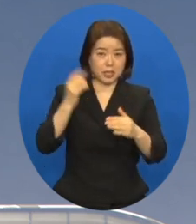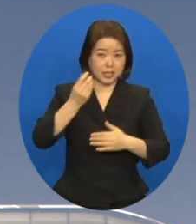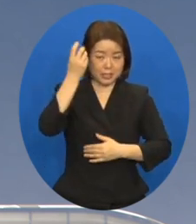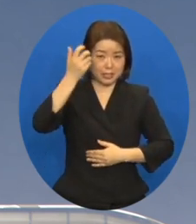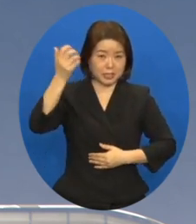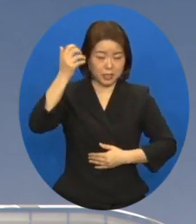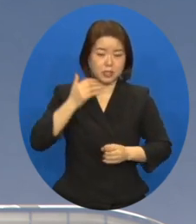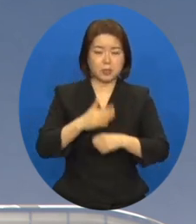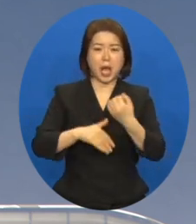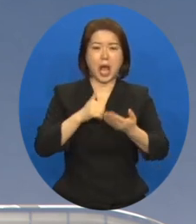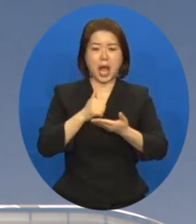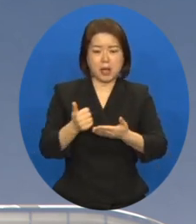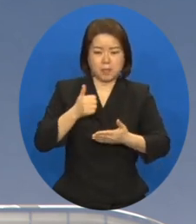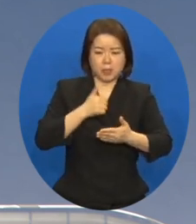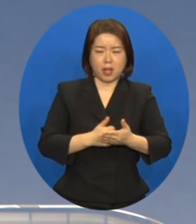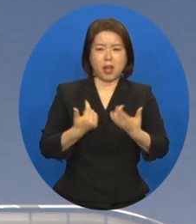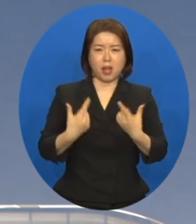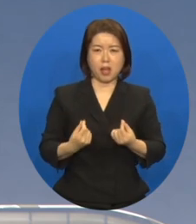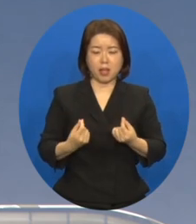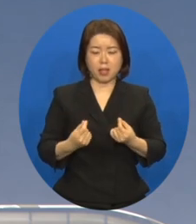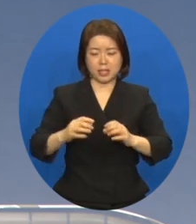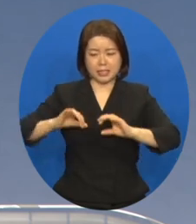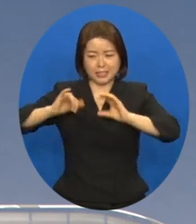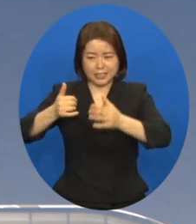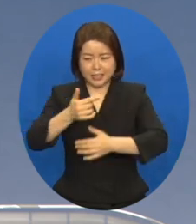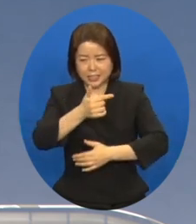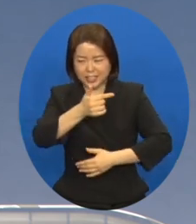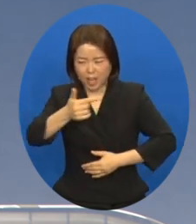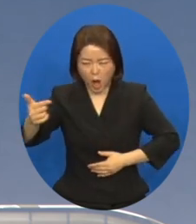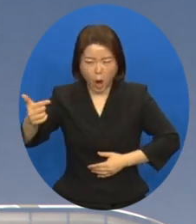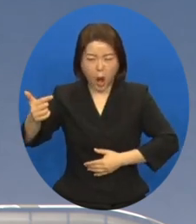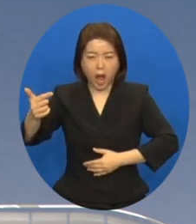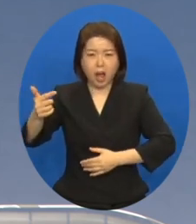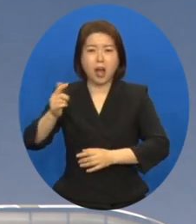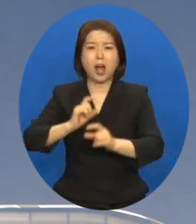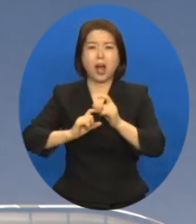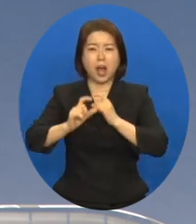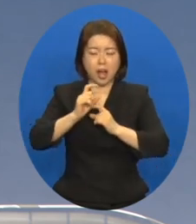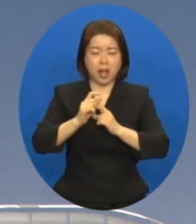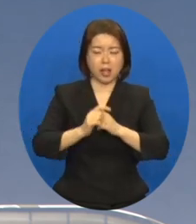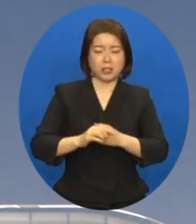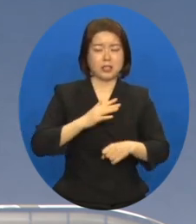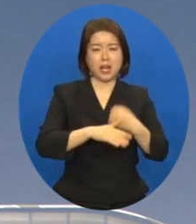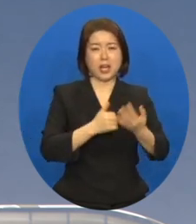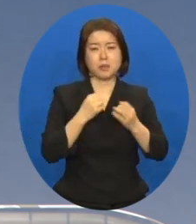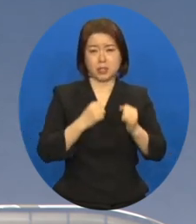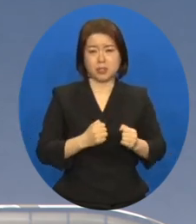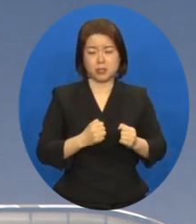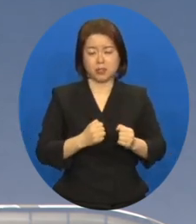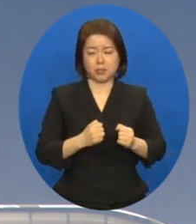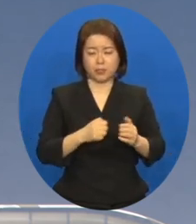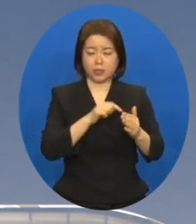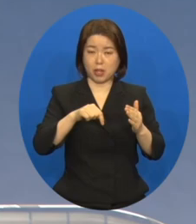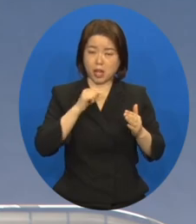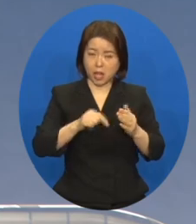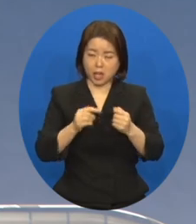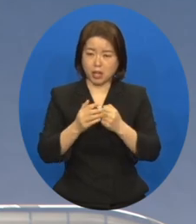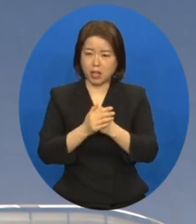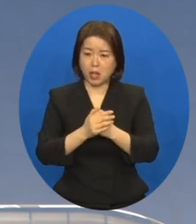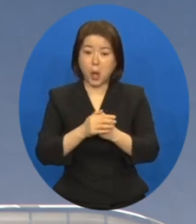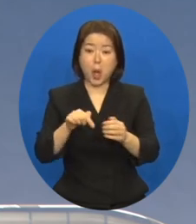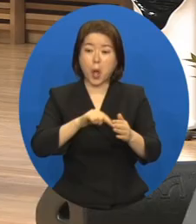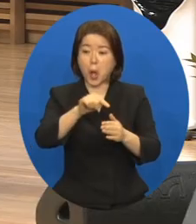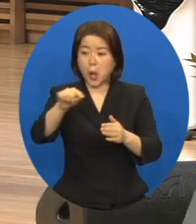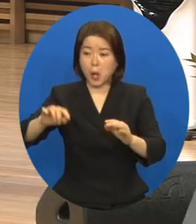계신 겁니다. 세상보다 크신 하나님. 그러므로 우리의 삶 속에는 초자연적인 일들이 일어나게